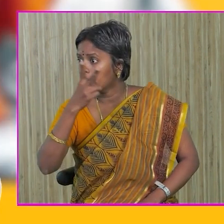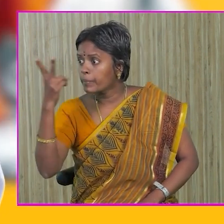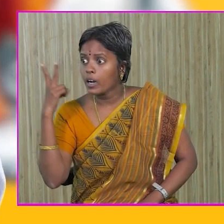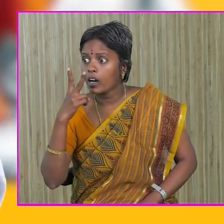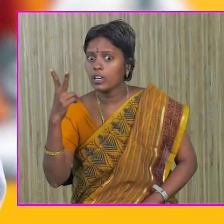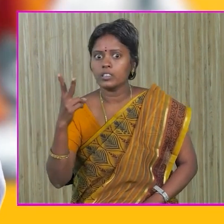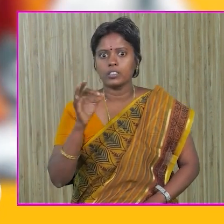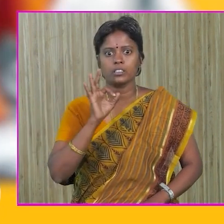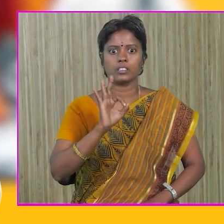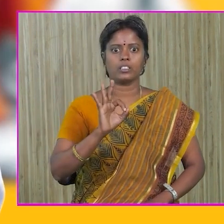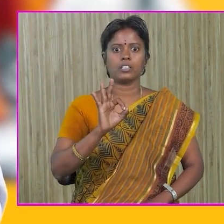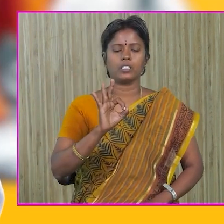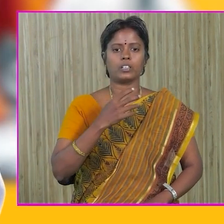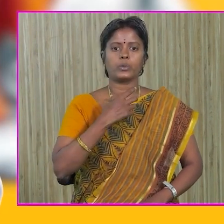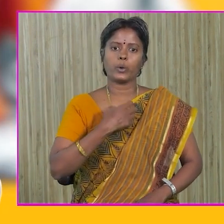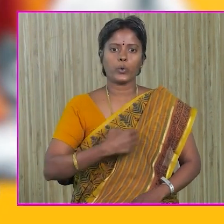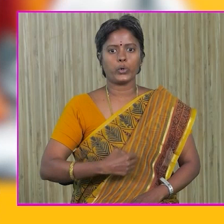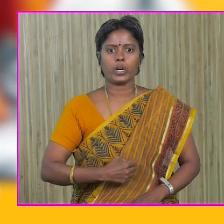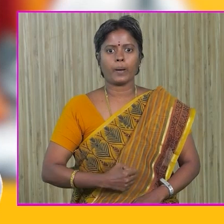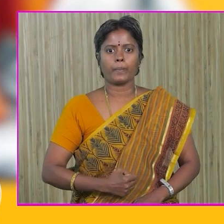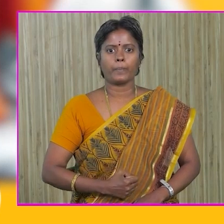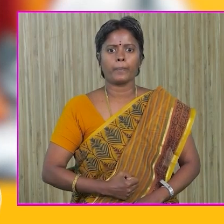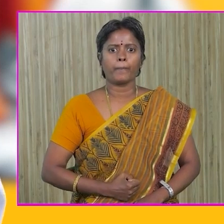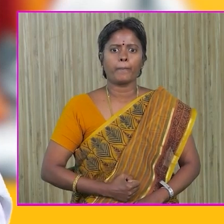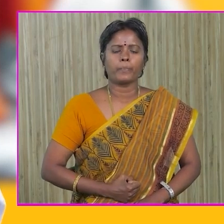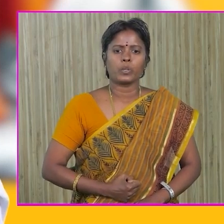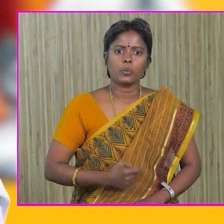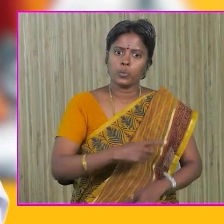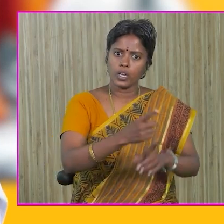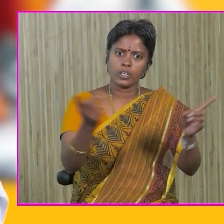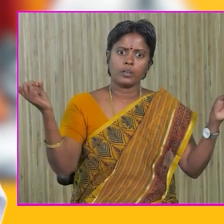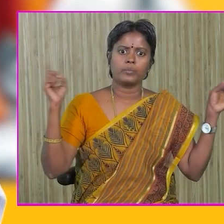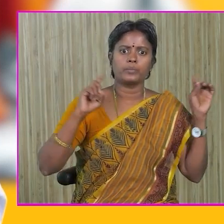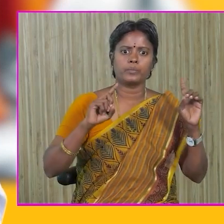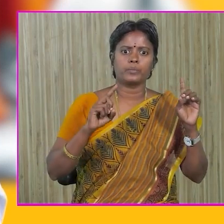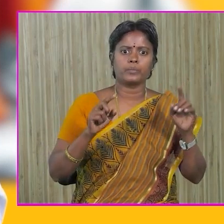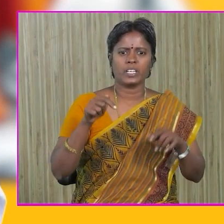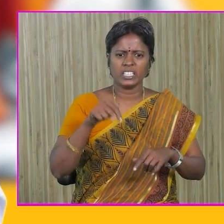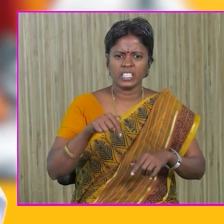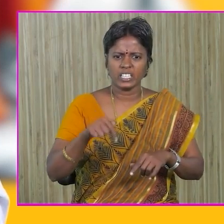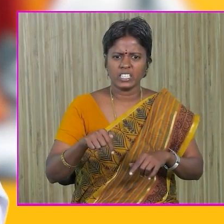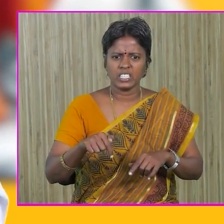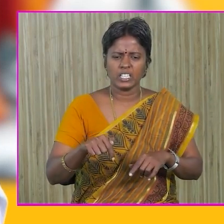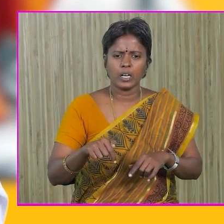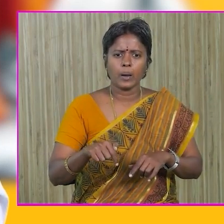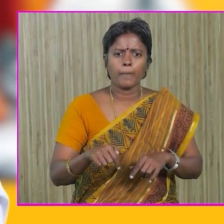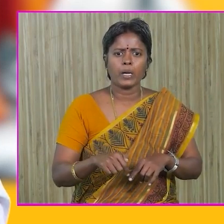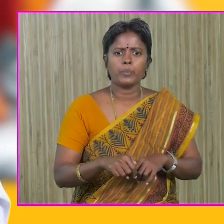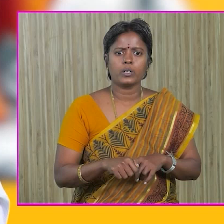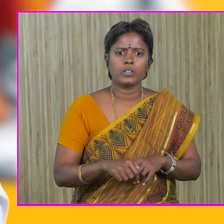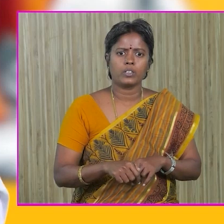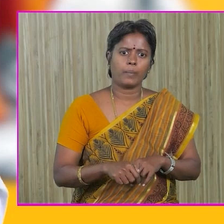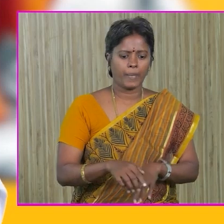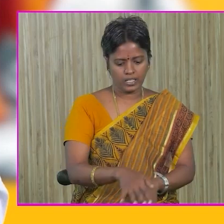ஒழுக்கம். பண்புடையார் பட்டுண்டு உலகம் அது இன்றேல் மண்புக்கு மாய்வது மண். மண்புக்குன்னா